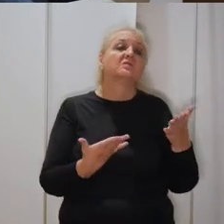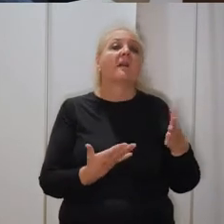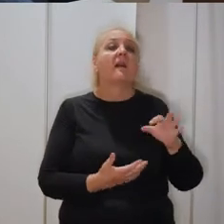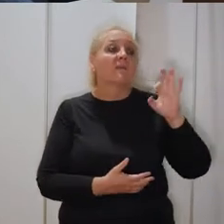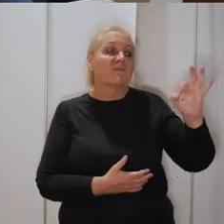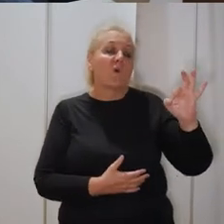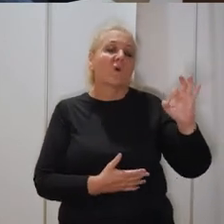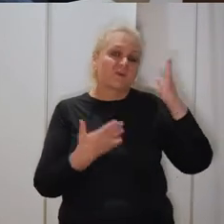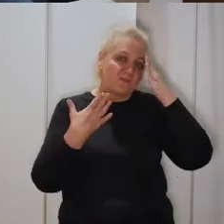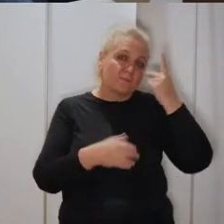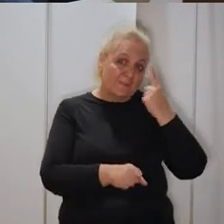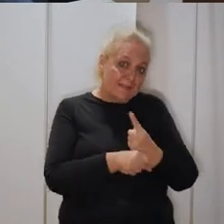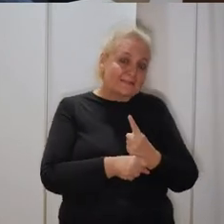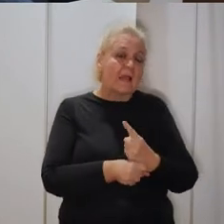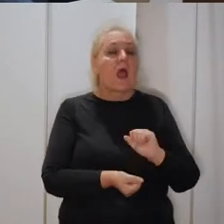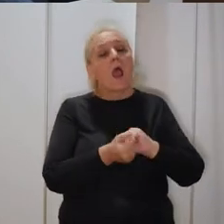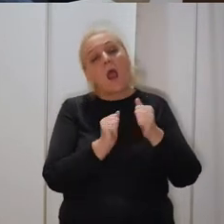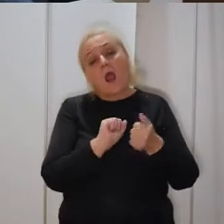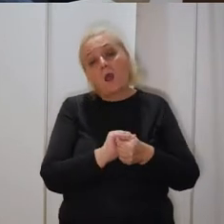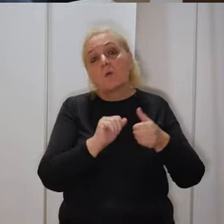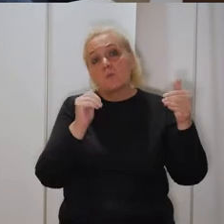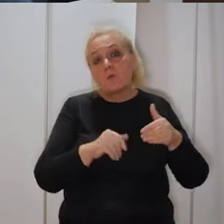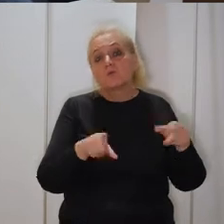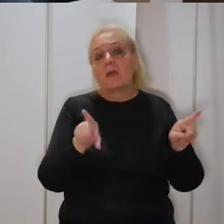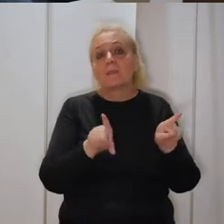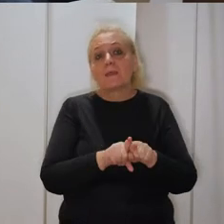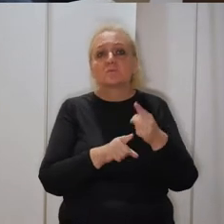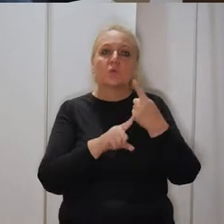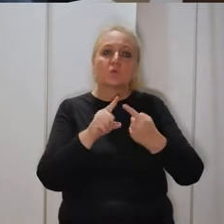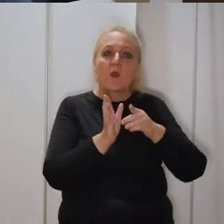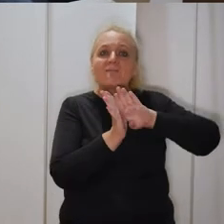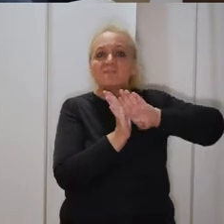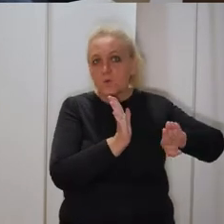decyzja tej osoby, ale może się to wiązać też z pewnym wykluczeniem.